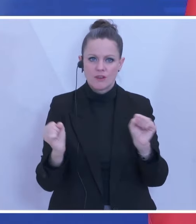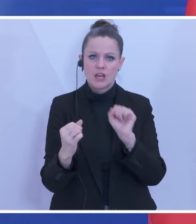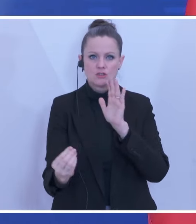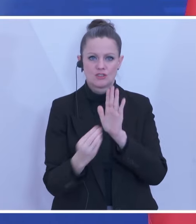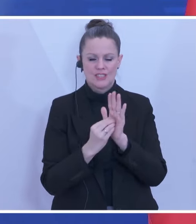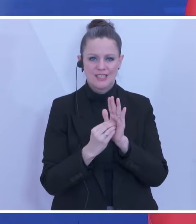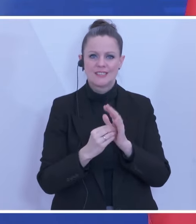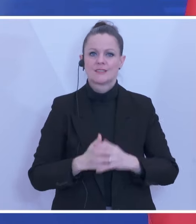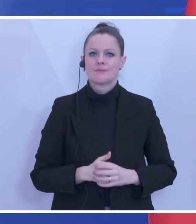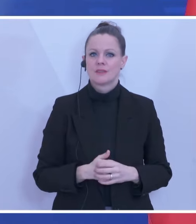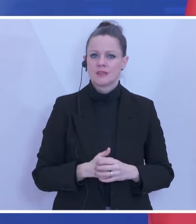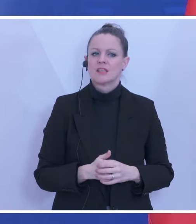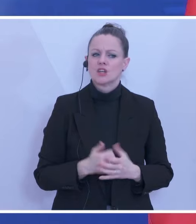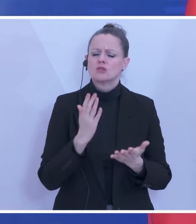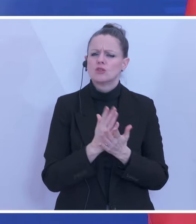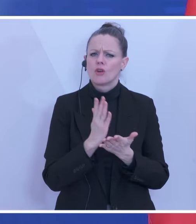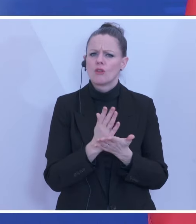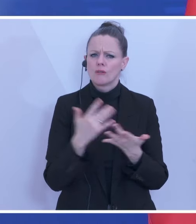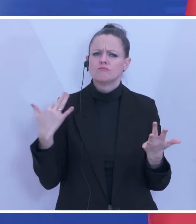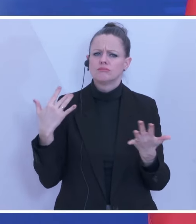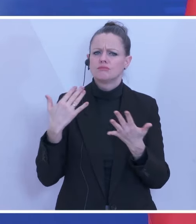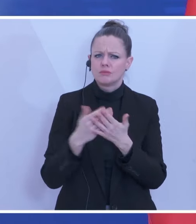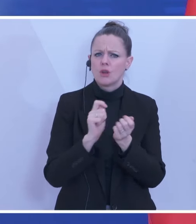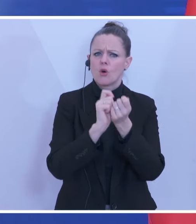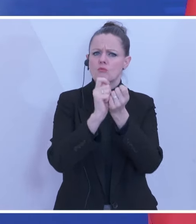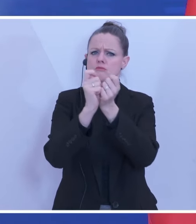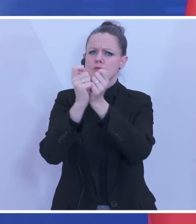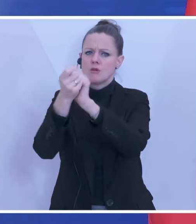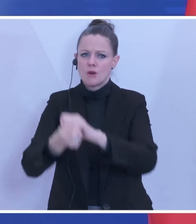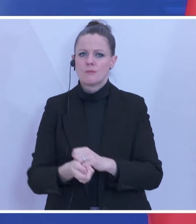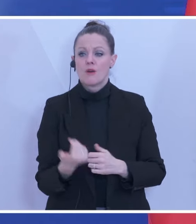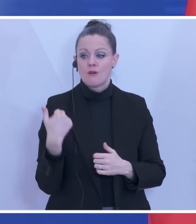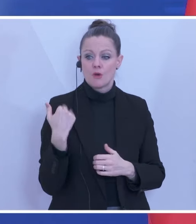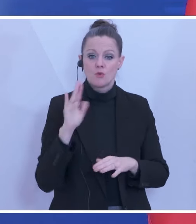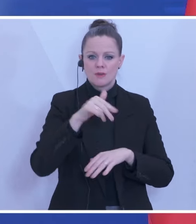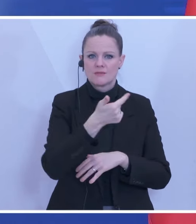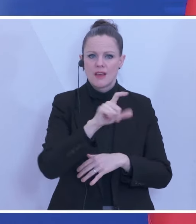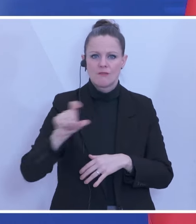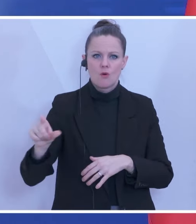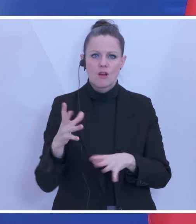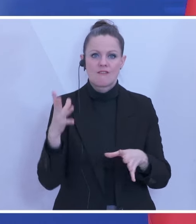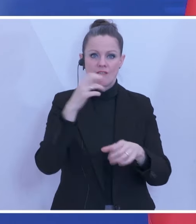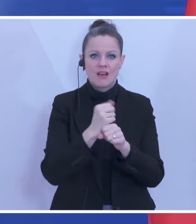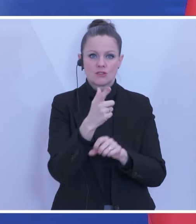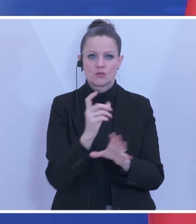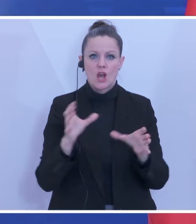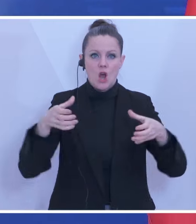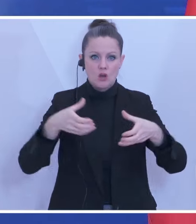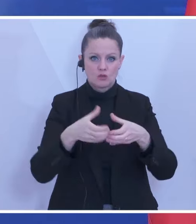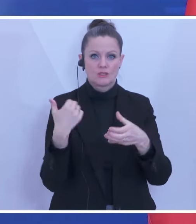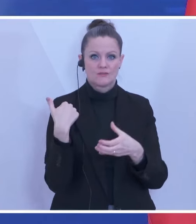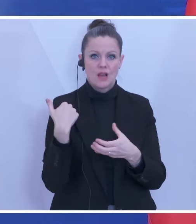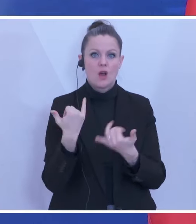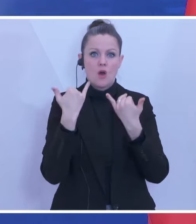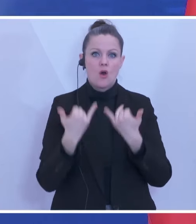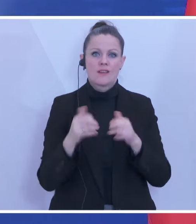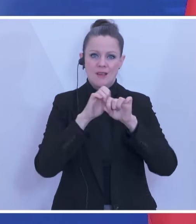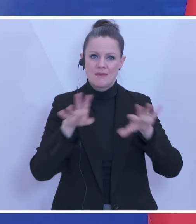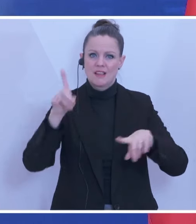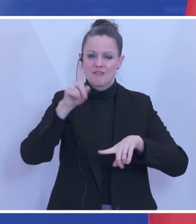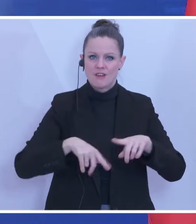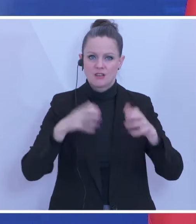Es hat sich schon noch einiges getan in den letzten Wochen. Wir haben vor mehr als zwei Wochen einen Verfassungsausschuss gehabt, es ist heute in den Medien falsch berichtet